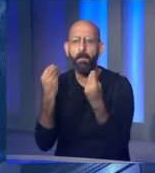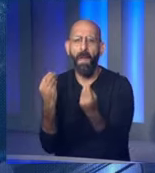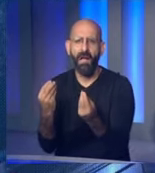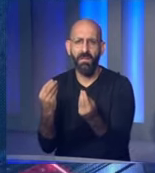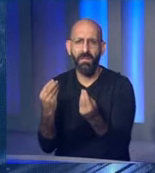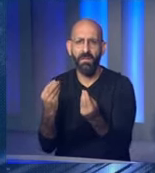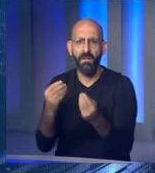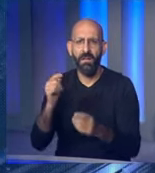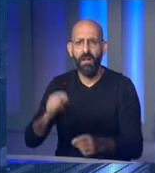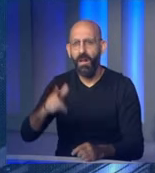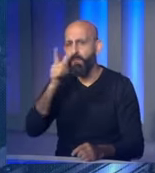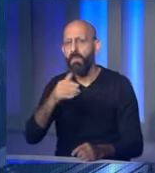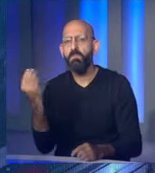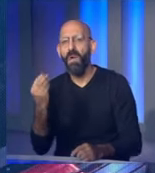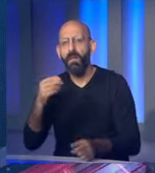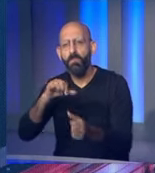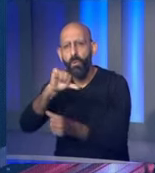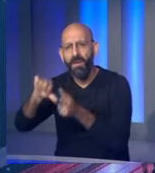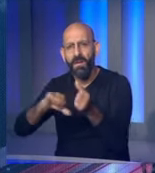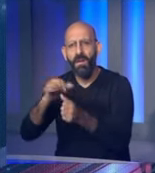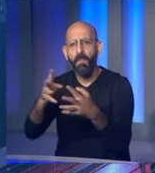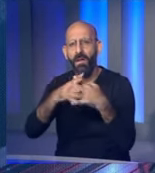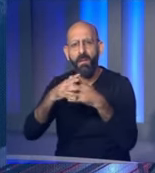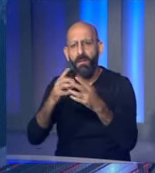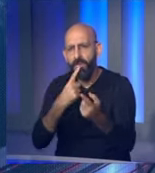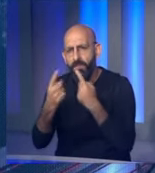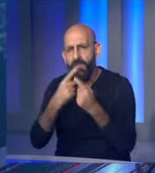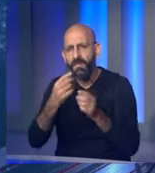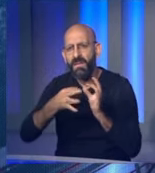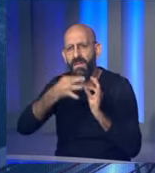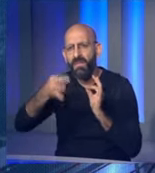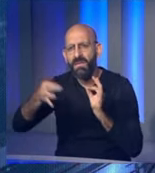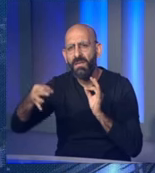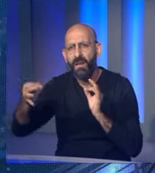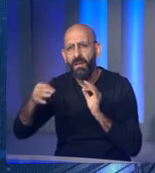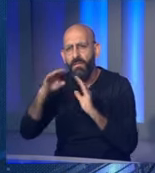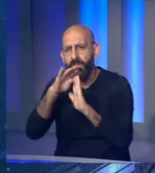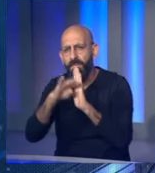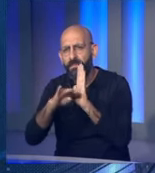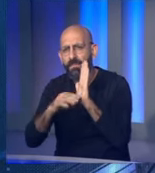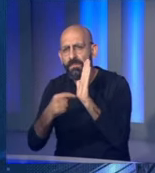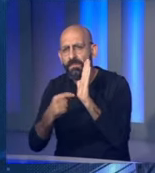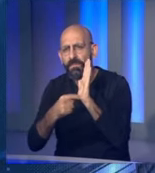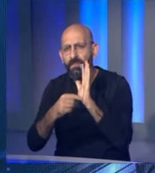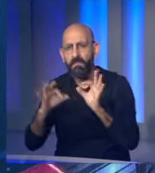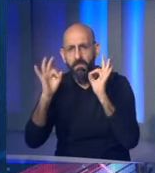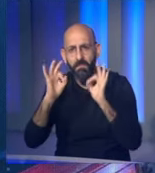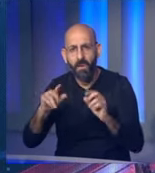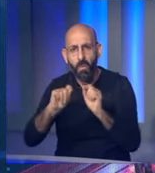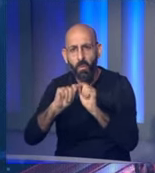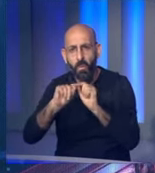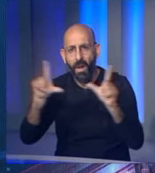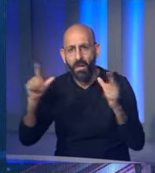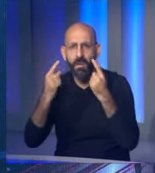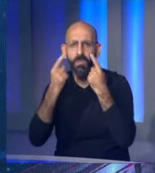تبقى لانجازه وبعض التفاصيل مشيرا الى ان هناك ممثلا عنه وممثلا عن الامريكيين لمناقشه بعض